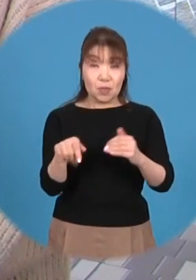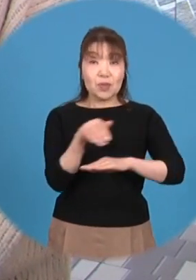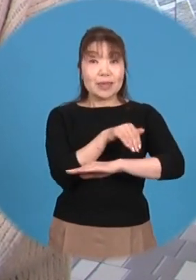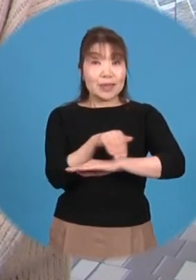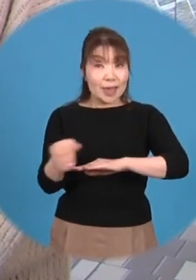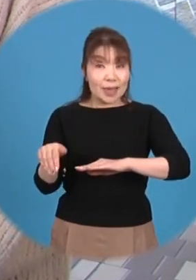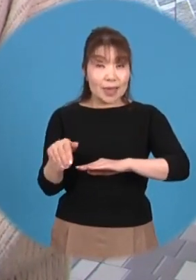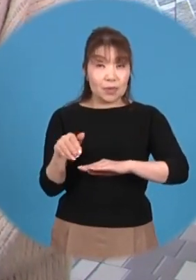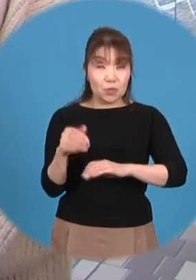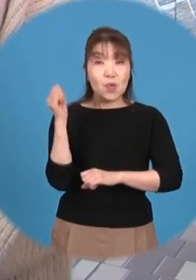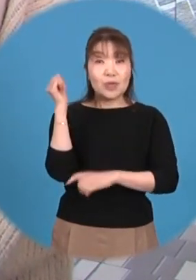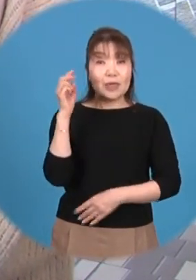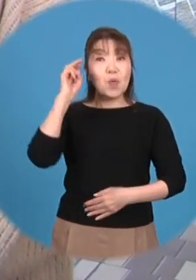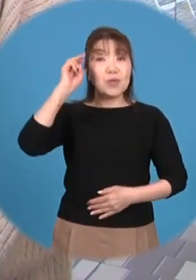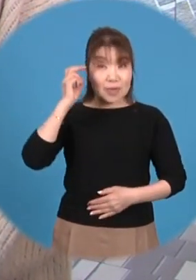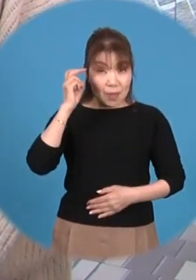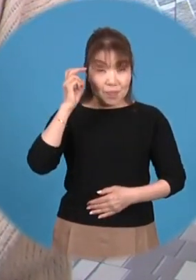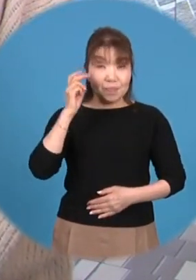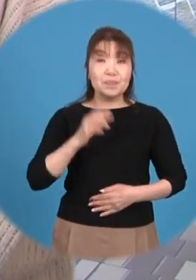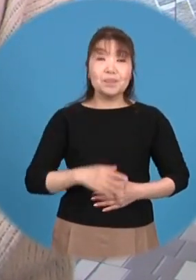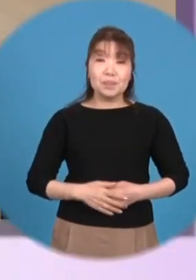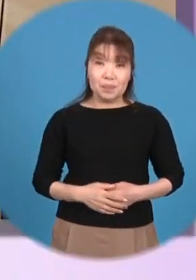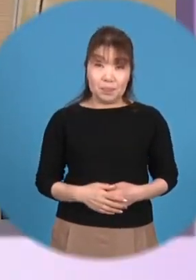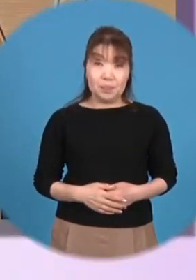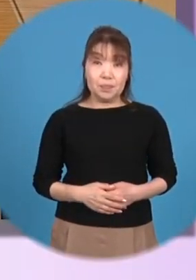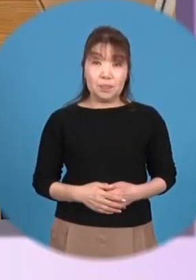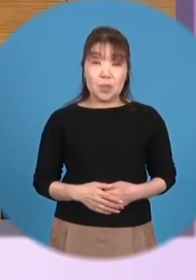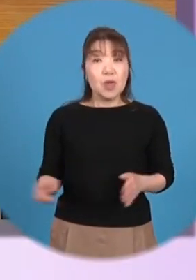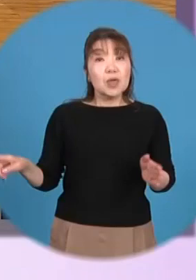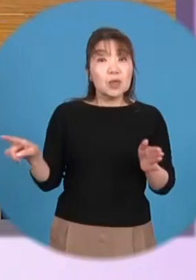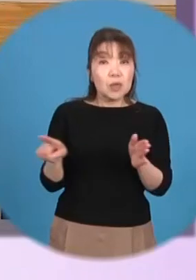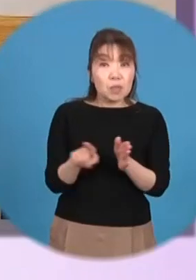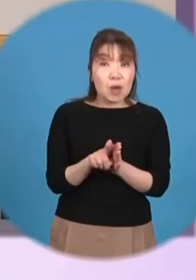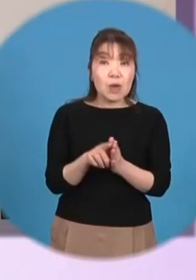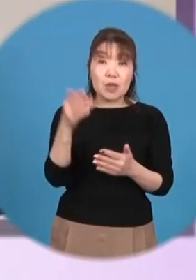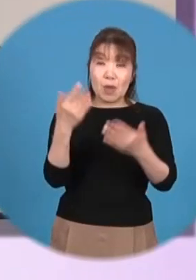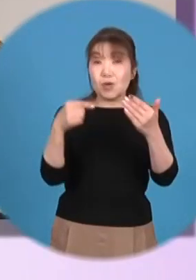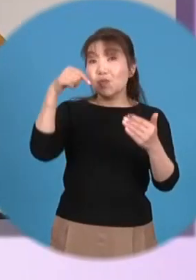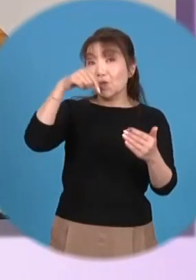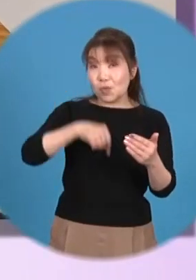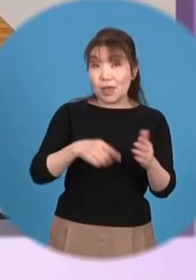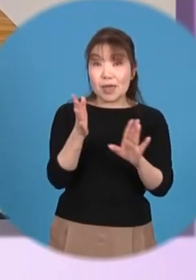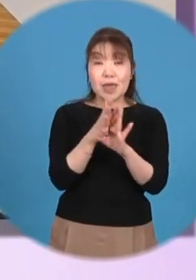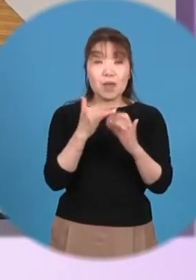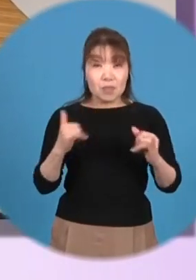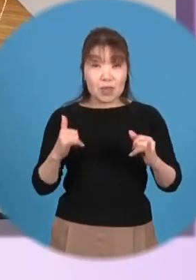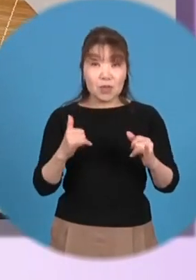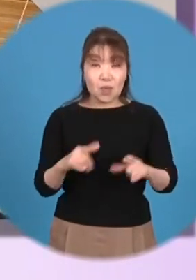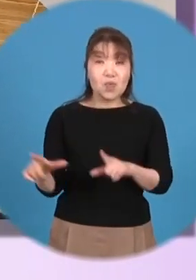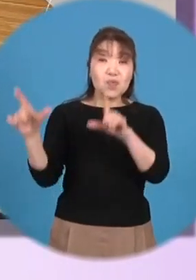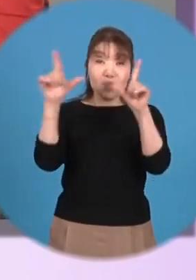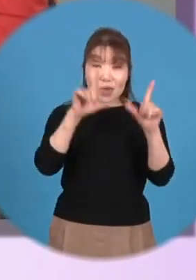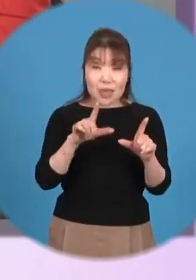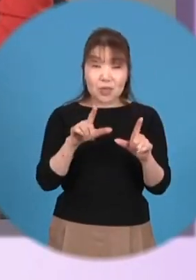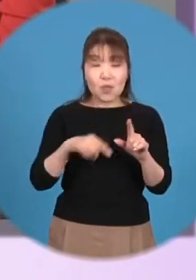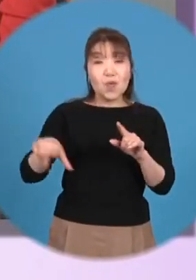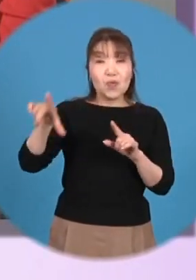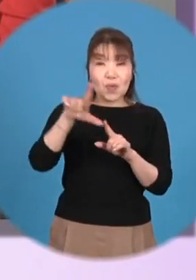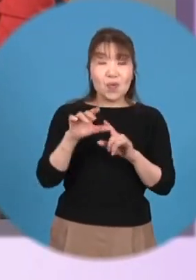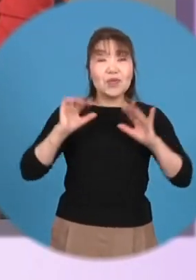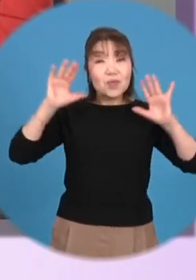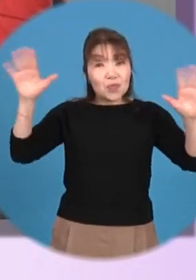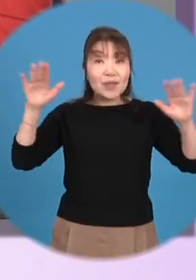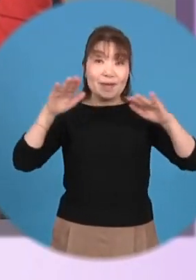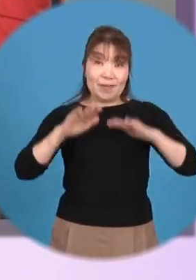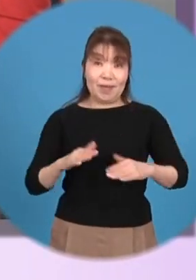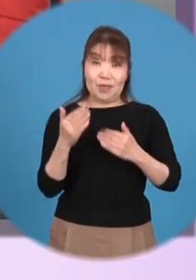計画の基本理念です。 これまでに番組では県民の暮らしをより豊かに安